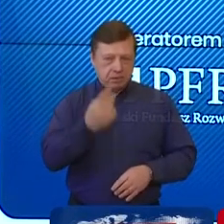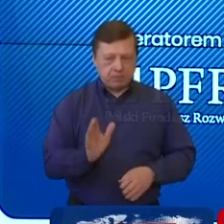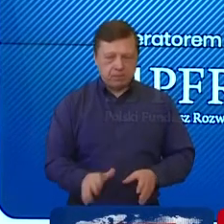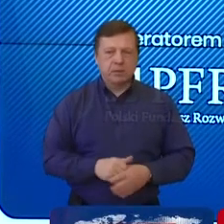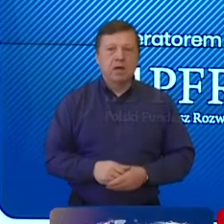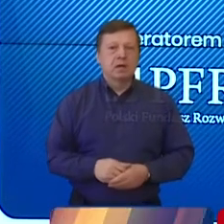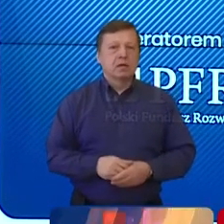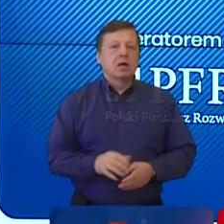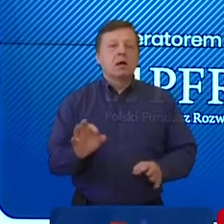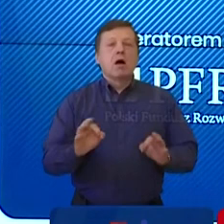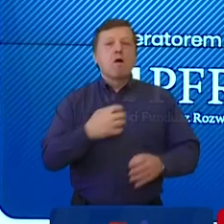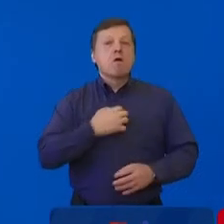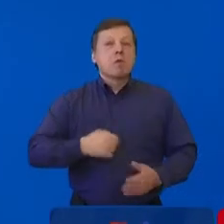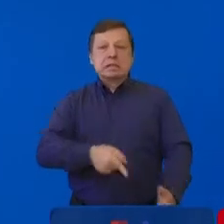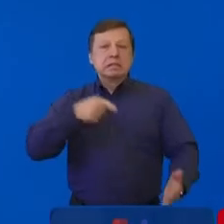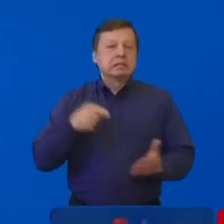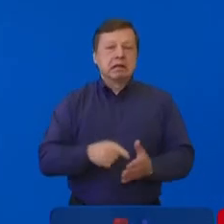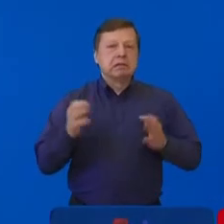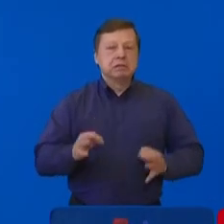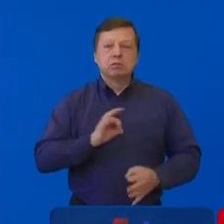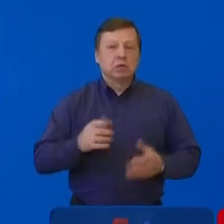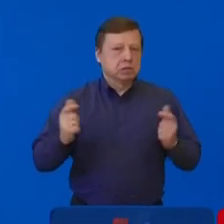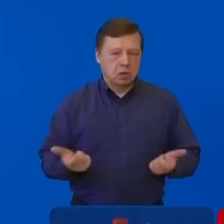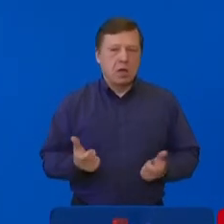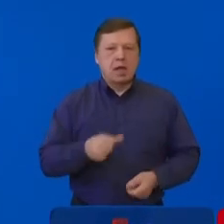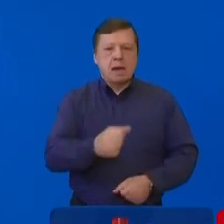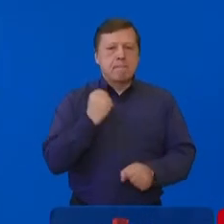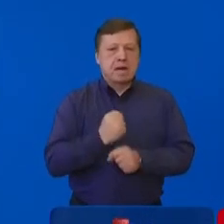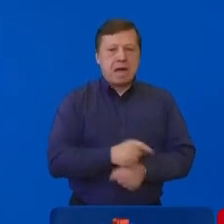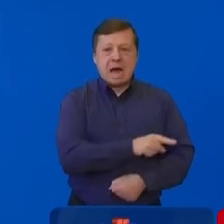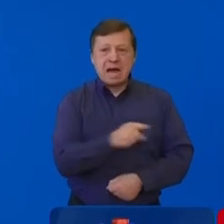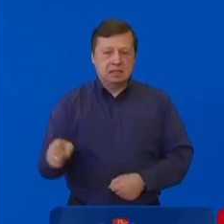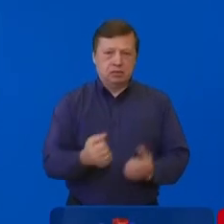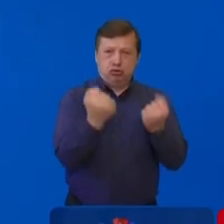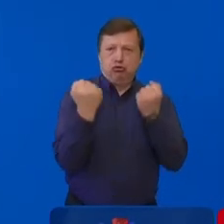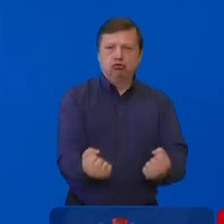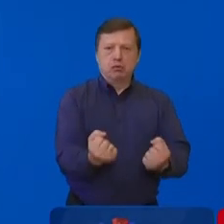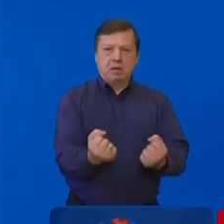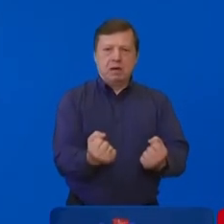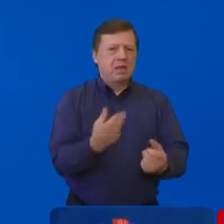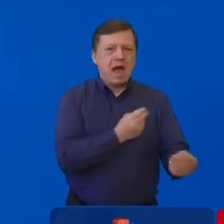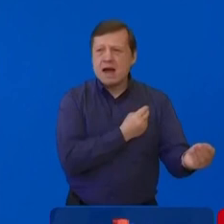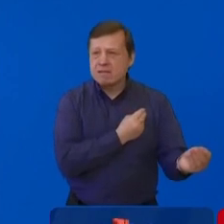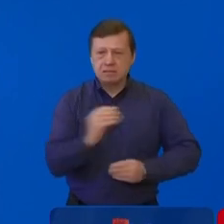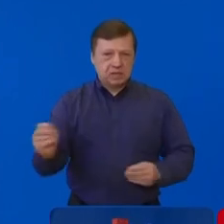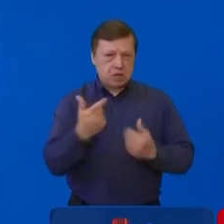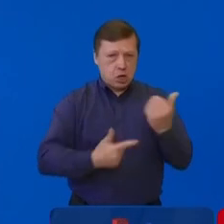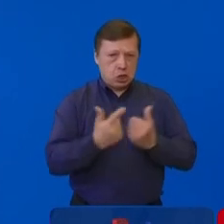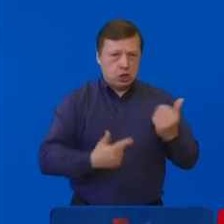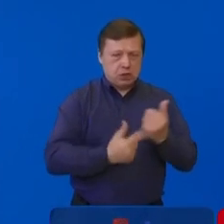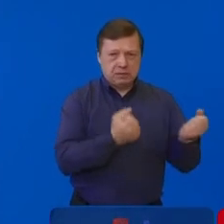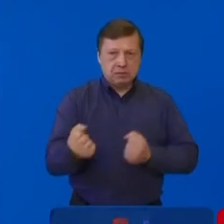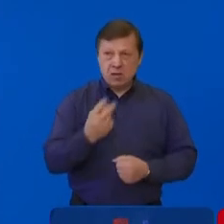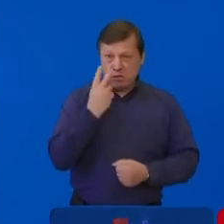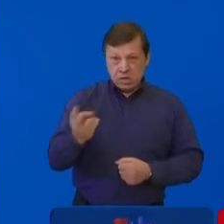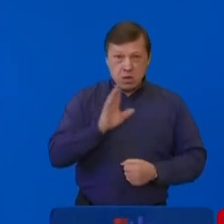dzisiaj gospodarczym celem celów jest utrzymanie miejsc pracy. Jak największej liczby miejsc pracy. Widzimy, co dzieje się w